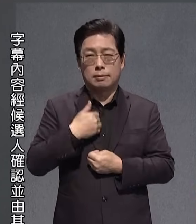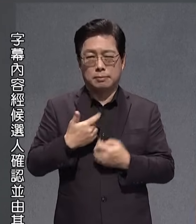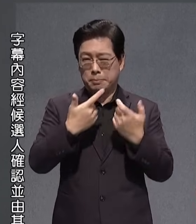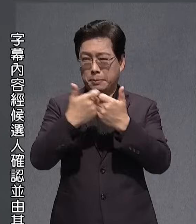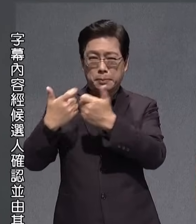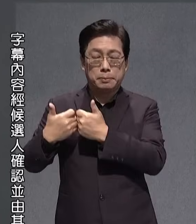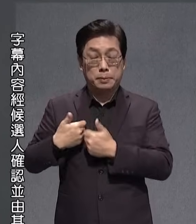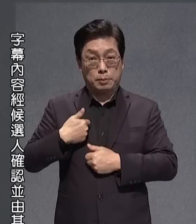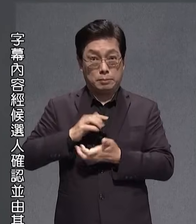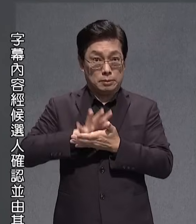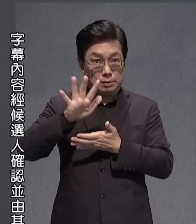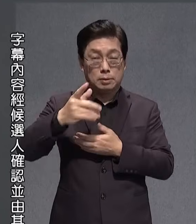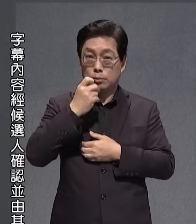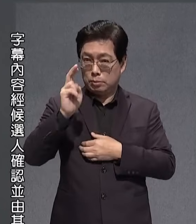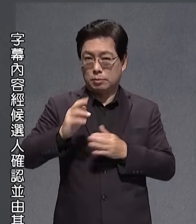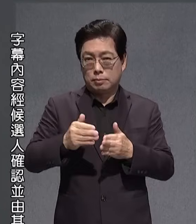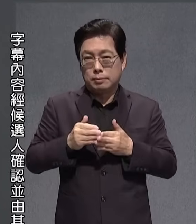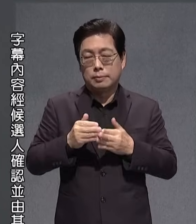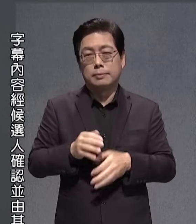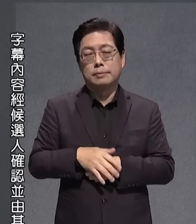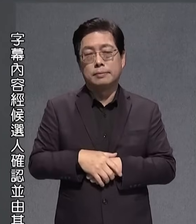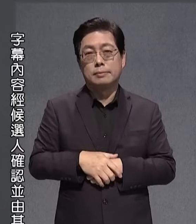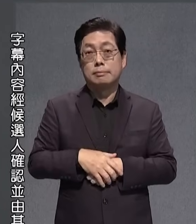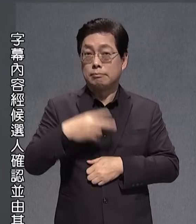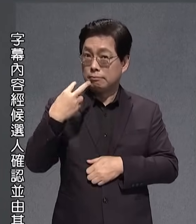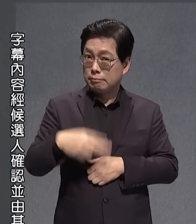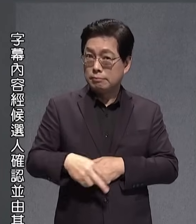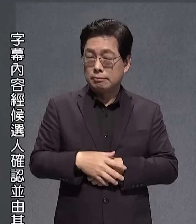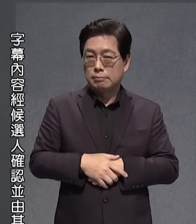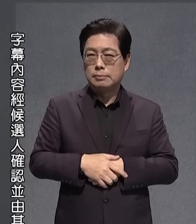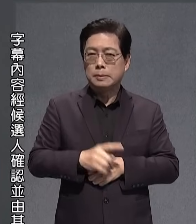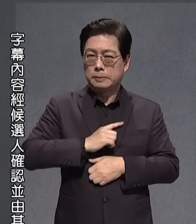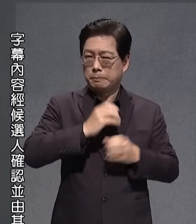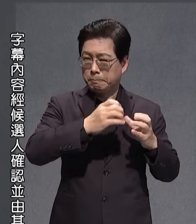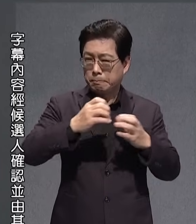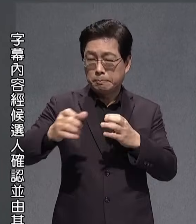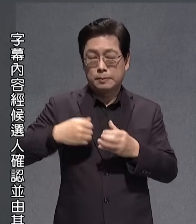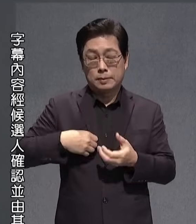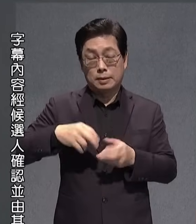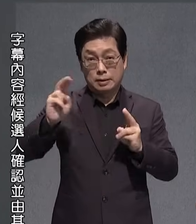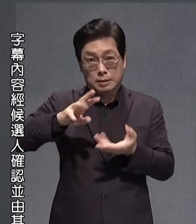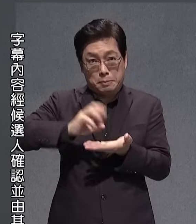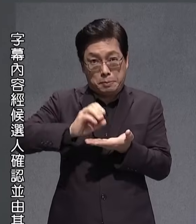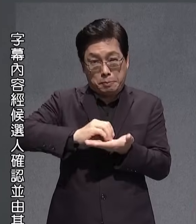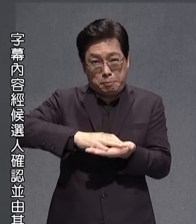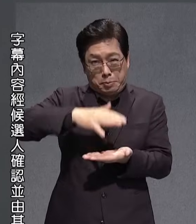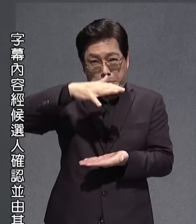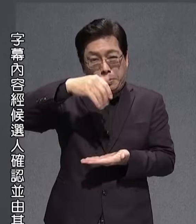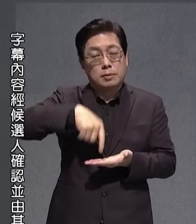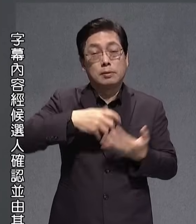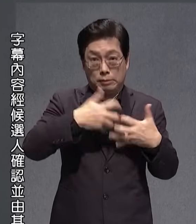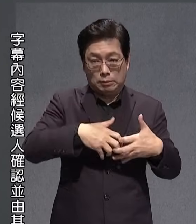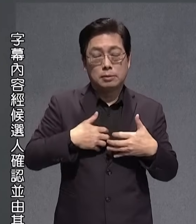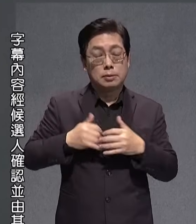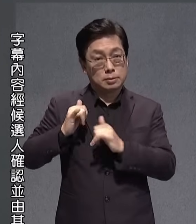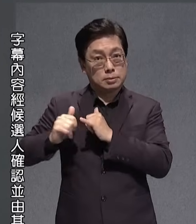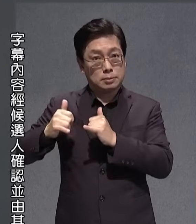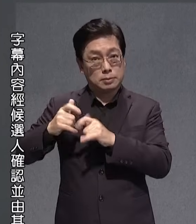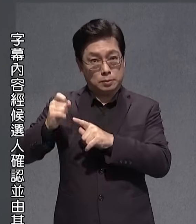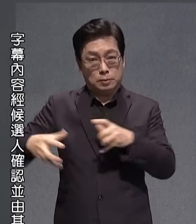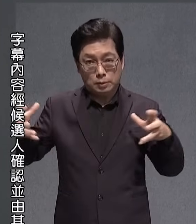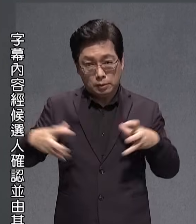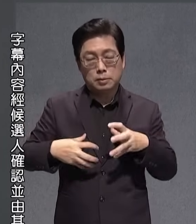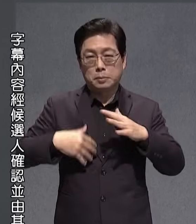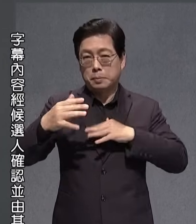分的供应未来绿电的需求。同时我们也会建置储能的设备，跟民间共同合作，